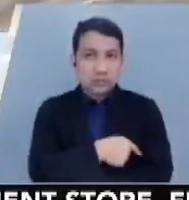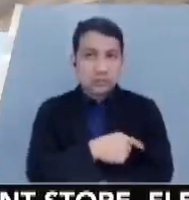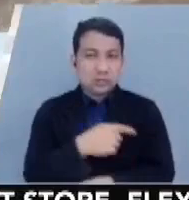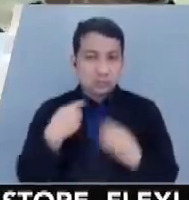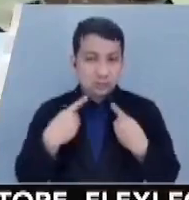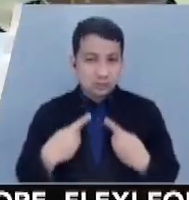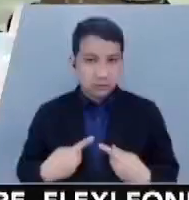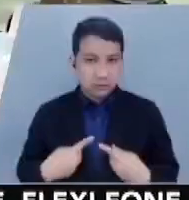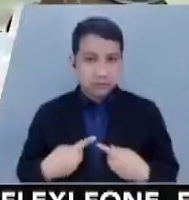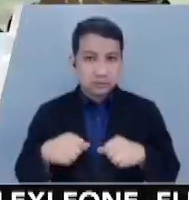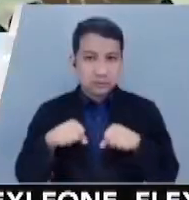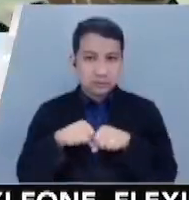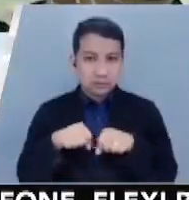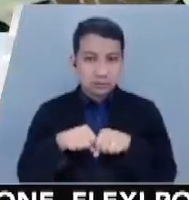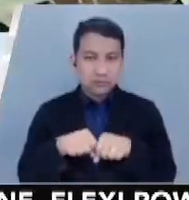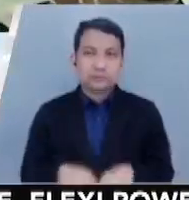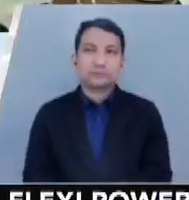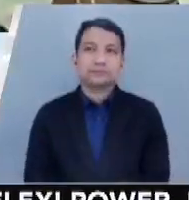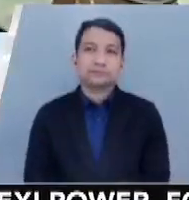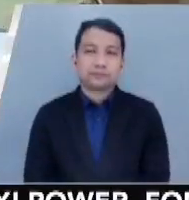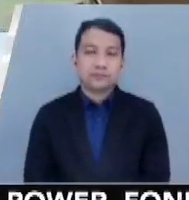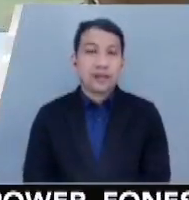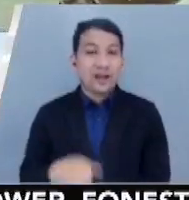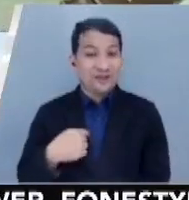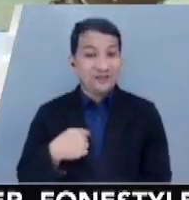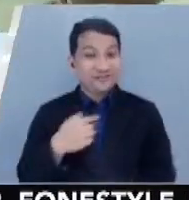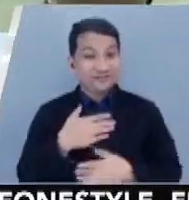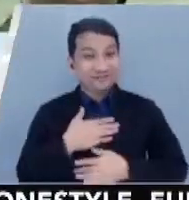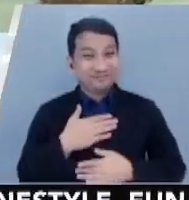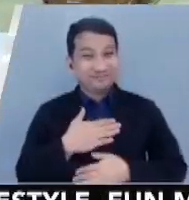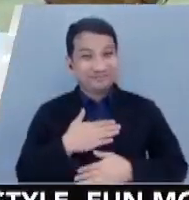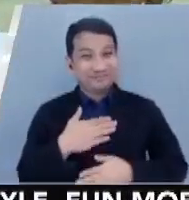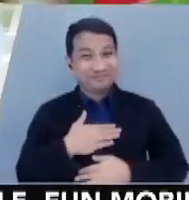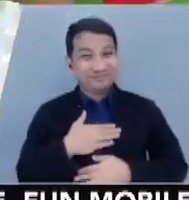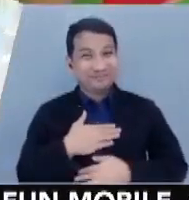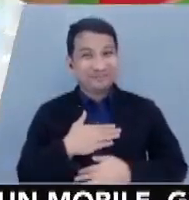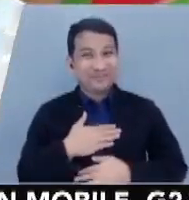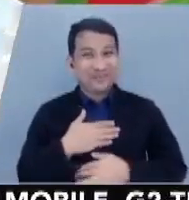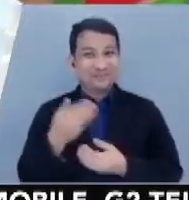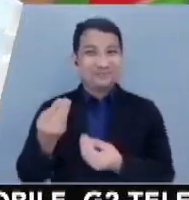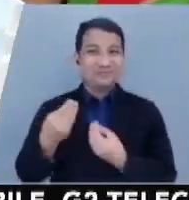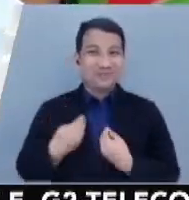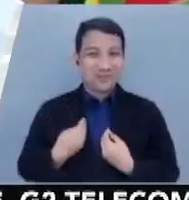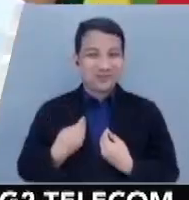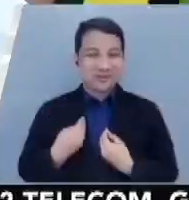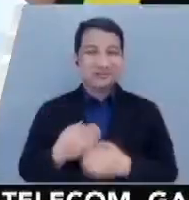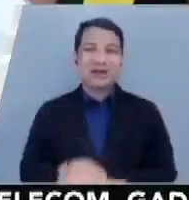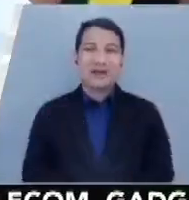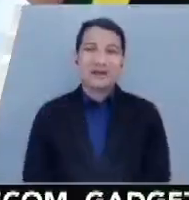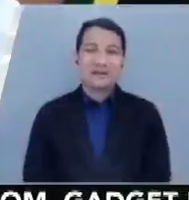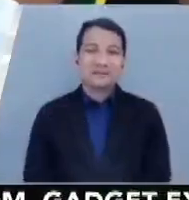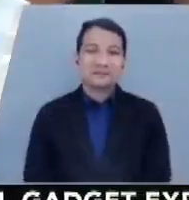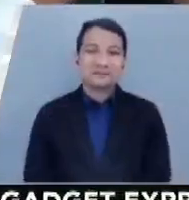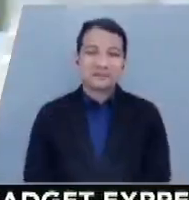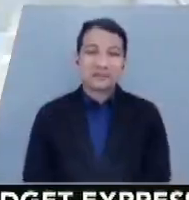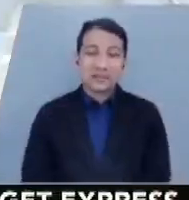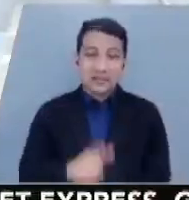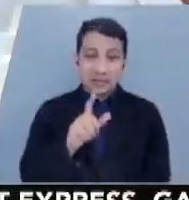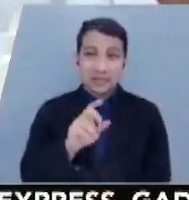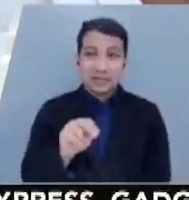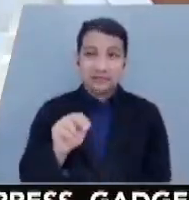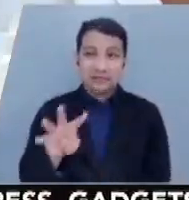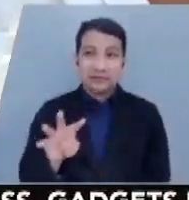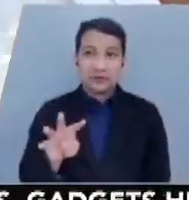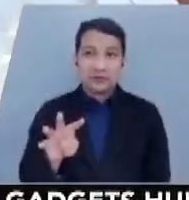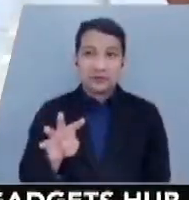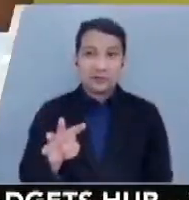sapatos. Masayang-masayo ako yung binigay niyo sa akin. Nabigyan din ng LN4 Foundation si Juvie na